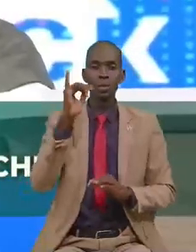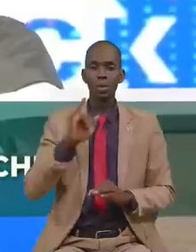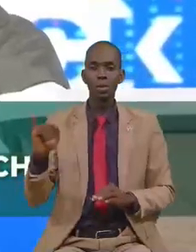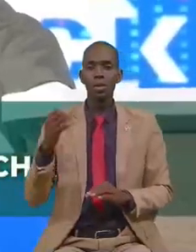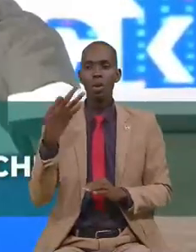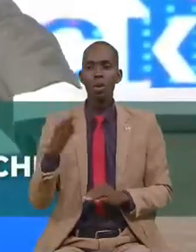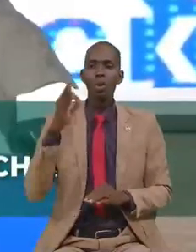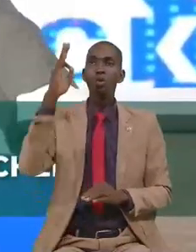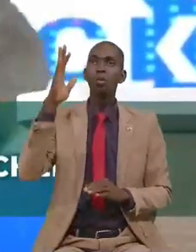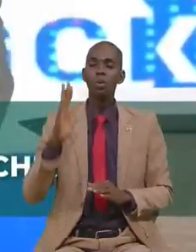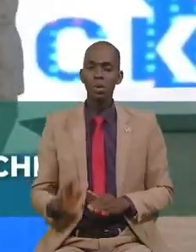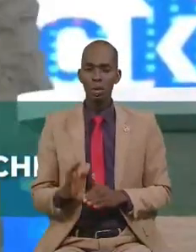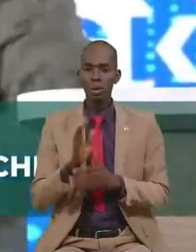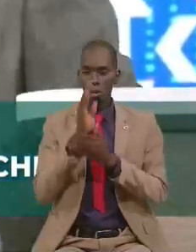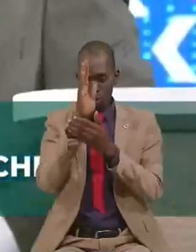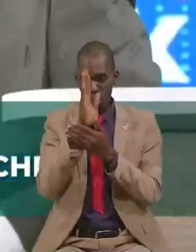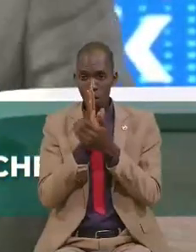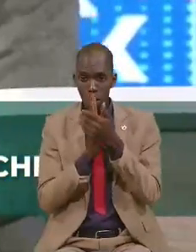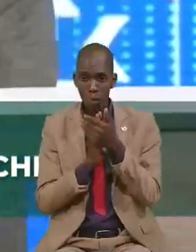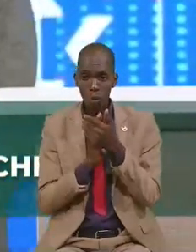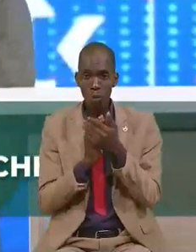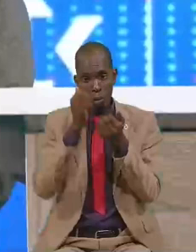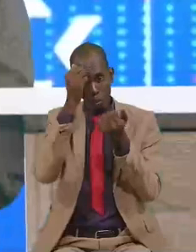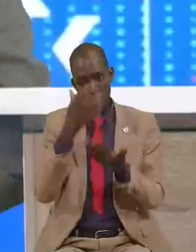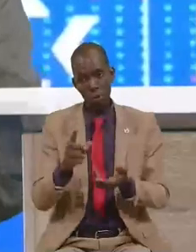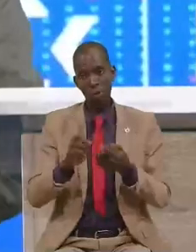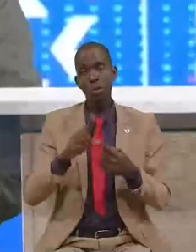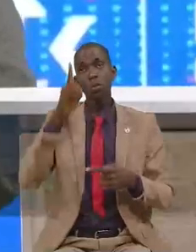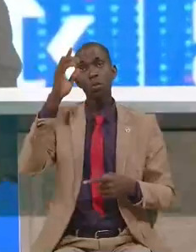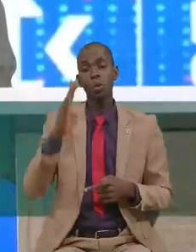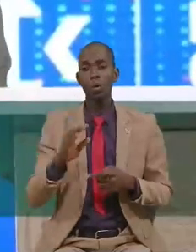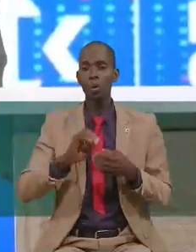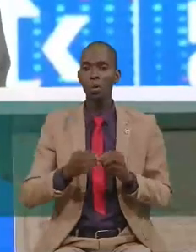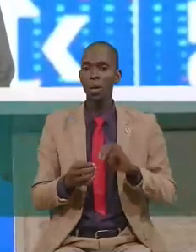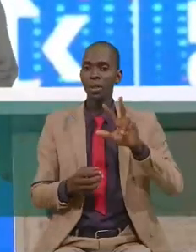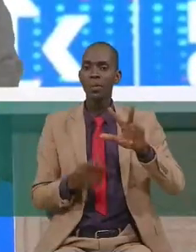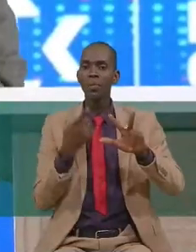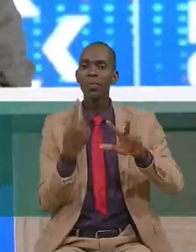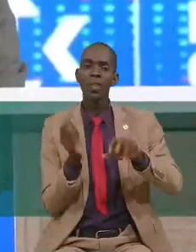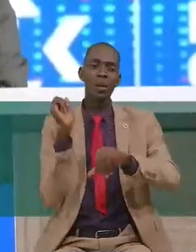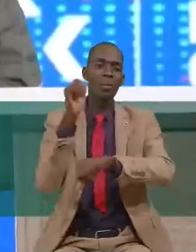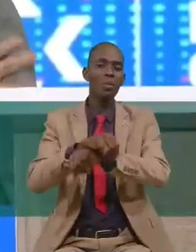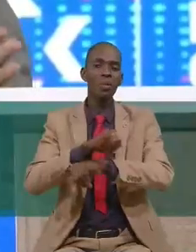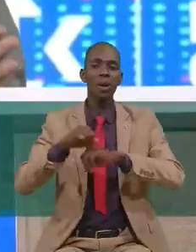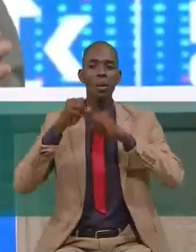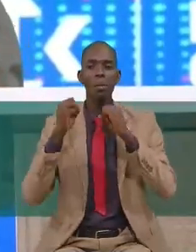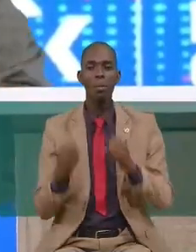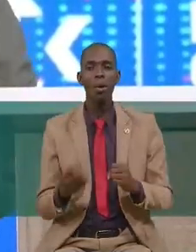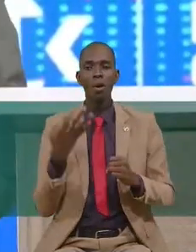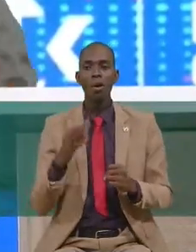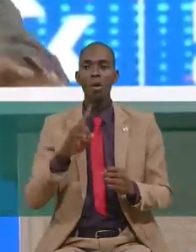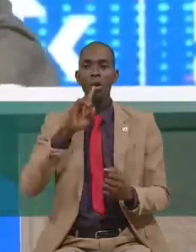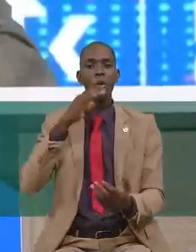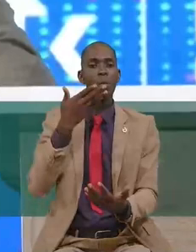la prédication pénétrante des prédicateurs soumis à Dieu. Troisième élément, la puissance dominante des producteurs